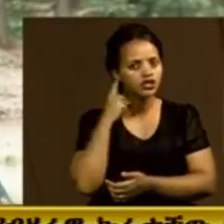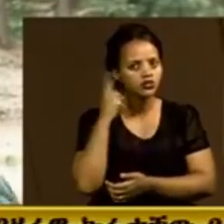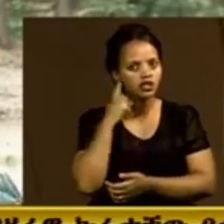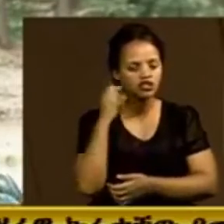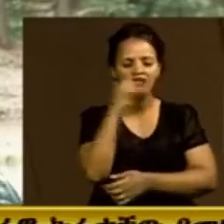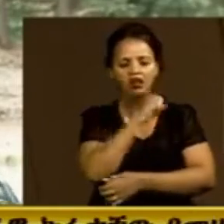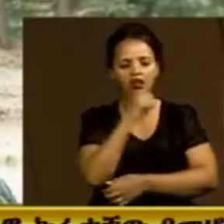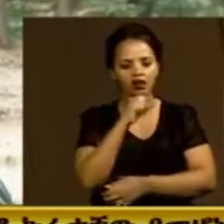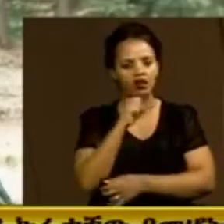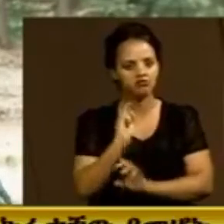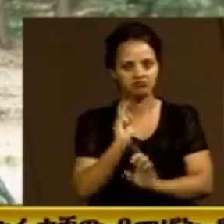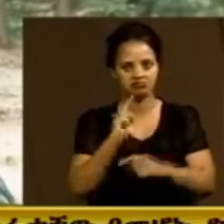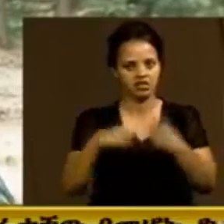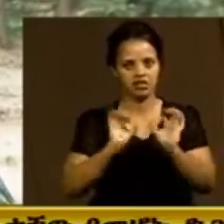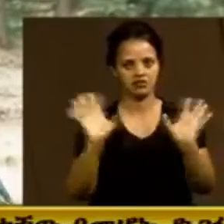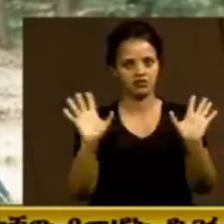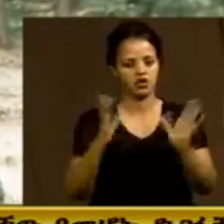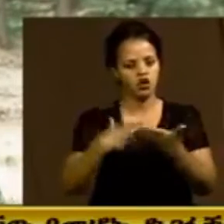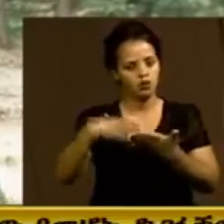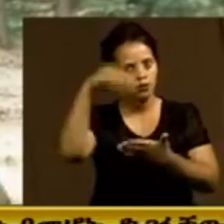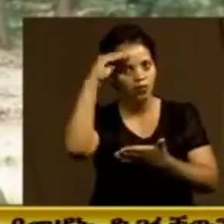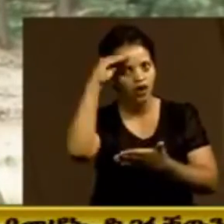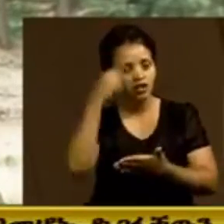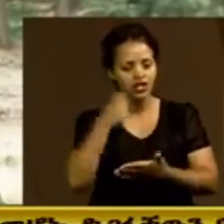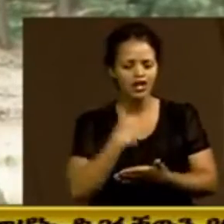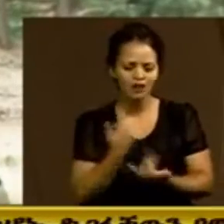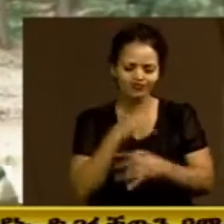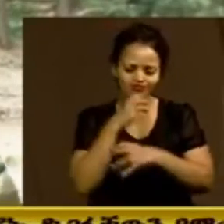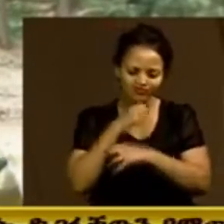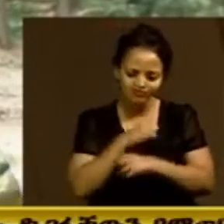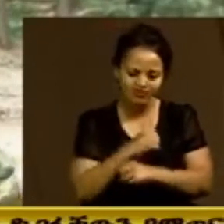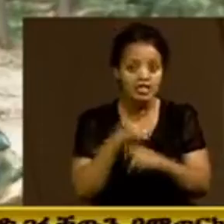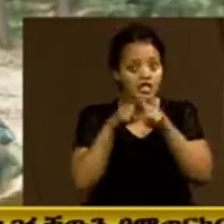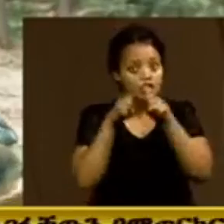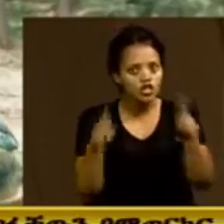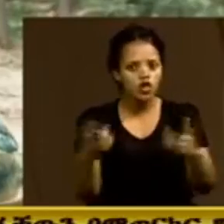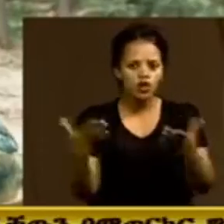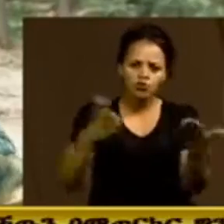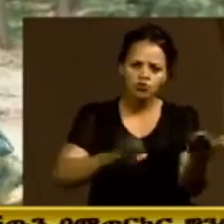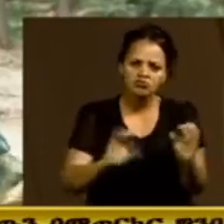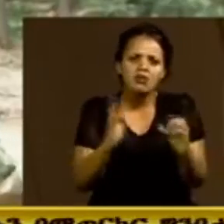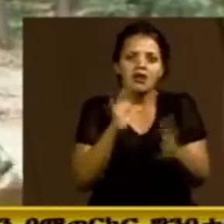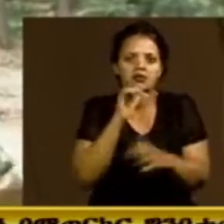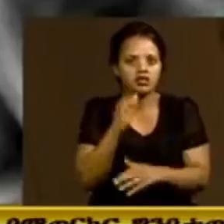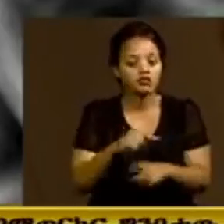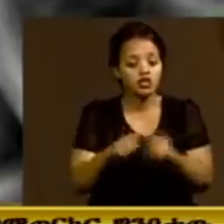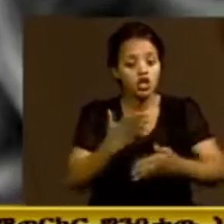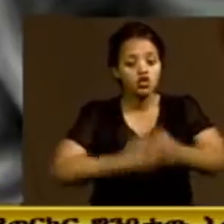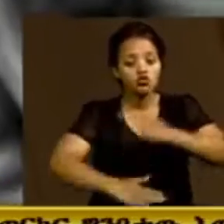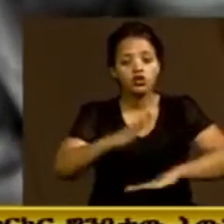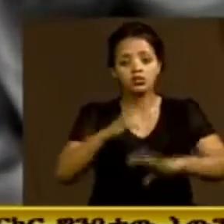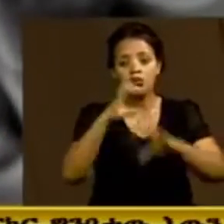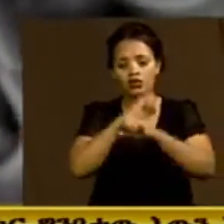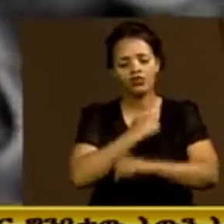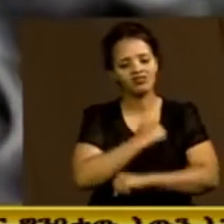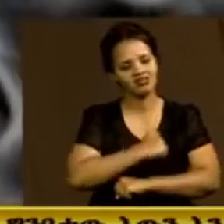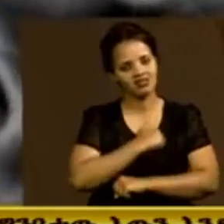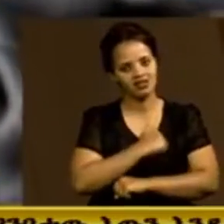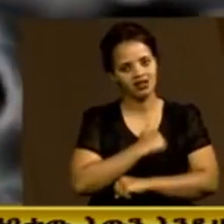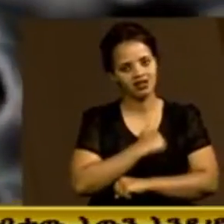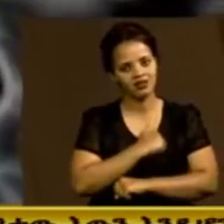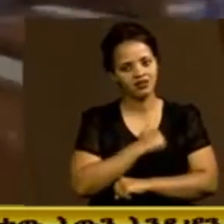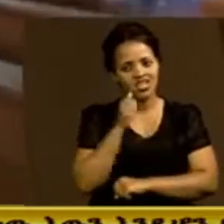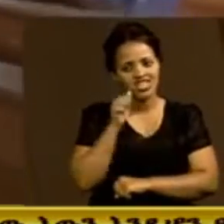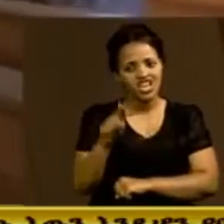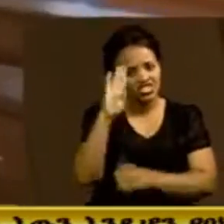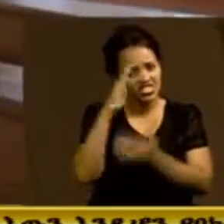እንድዘፈን ዘፍነ መሄድ የለበት መማራ። እኔ አሁን አርጅች ያለሁ ግን ቢሞትም ምንም አይመስለን፣ ግን ትውልድ ማለቁ ያሳዝነኛል። ያንቺ